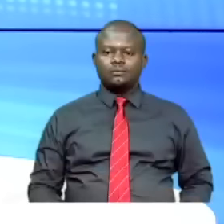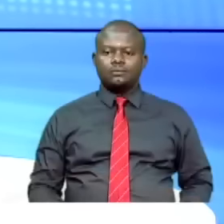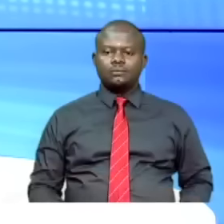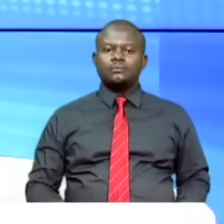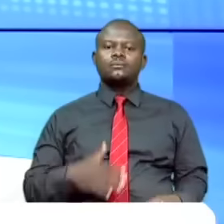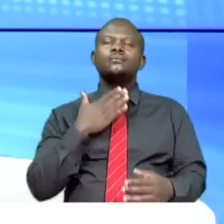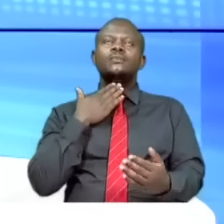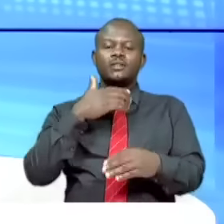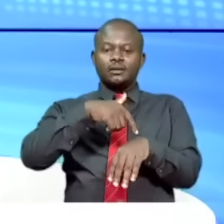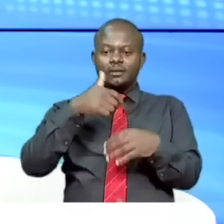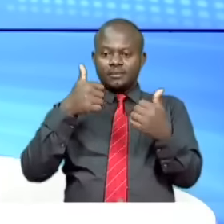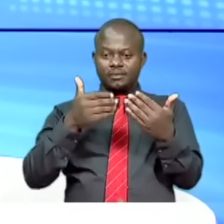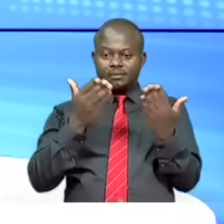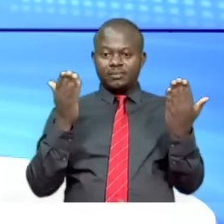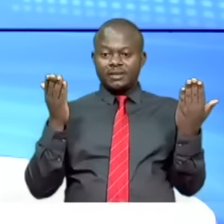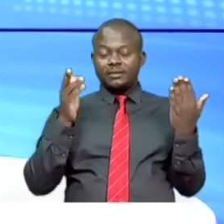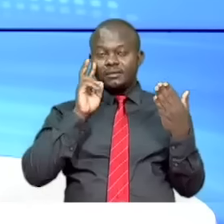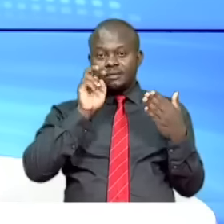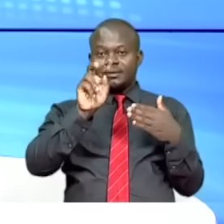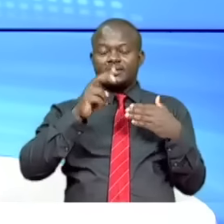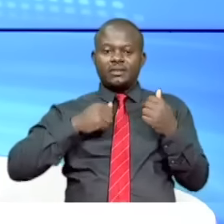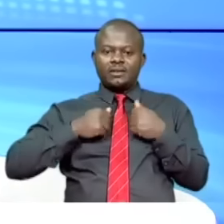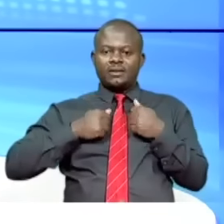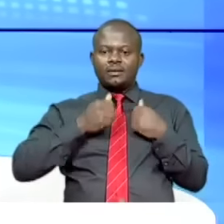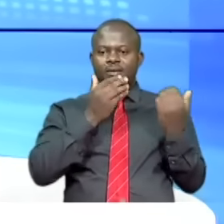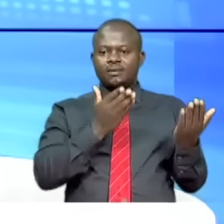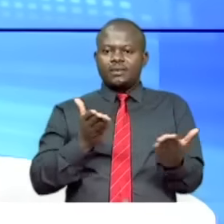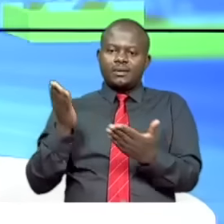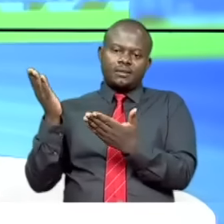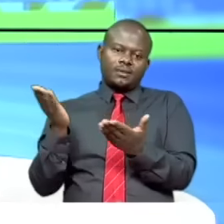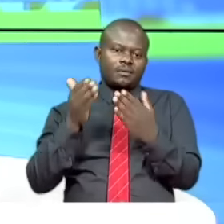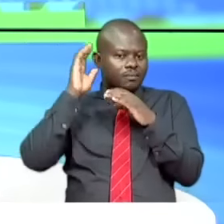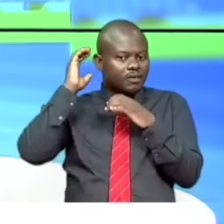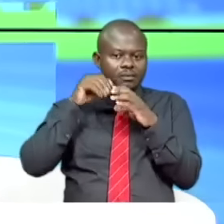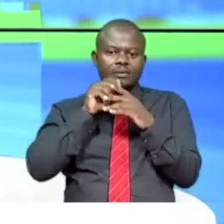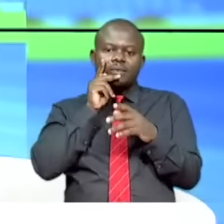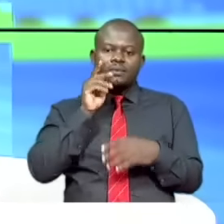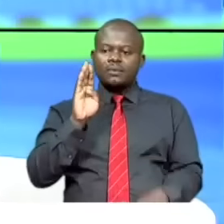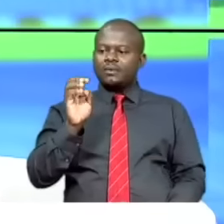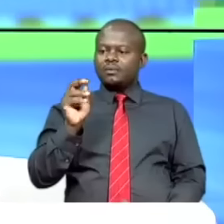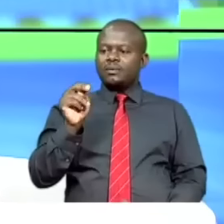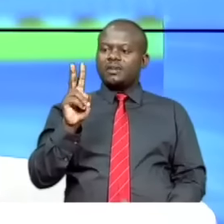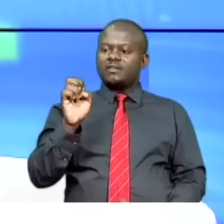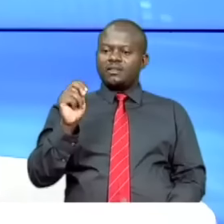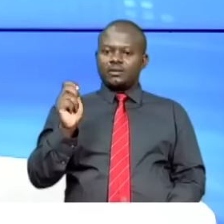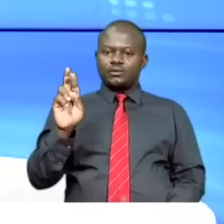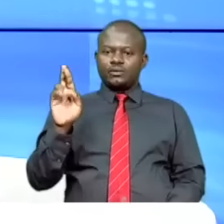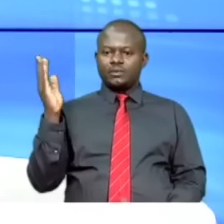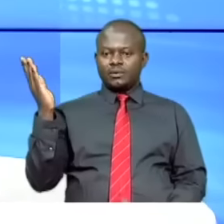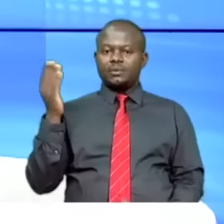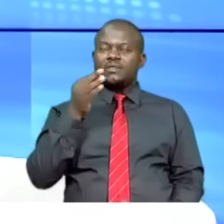Bifurize kugira ibihe byiza mwese mudukurikiye kuri Televiziyo Rwanda. Mbahaye ikaze ku makuru mu Kinyarwanda. Ndi Bonaventure Cyubahiro, ndi kumwe na Fideliza